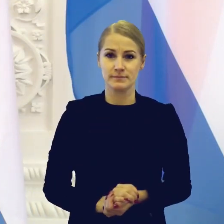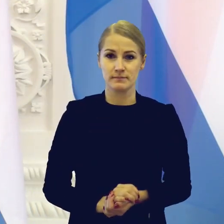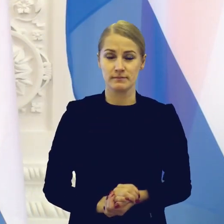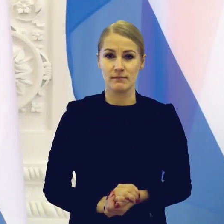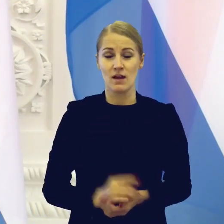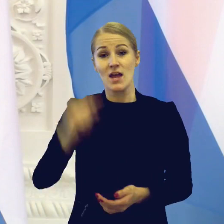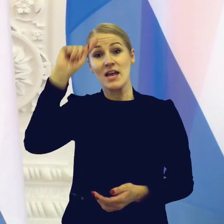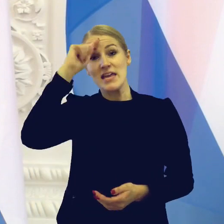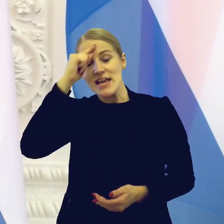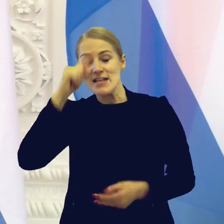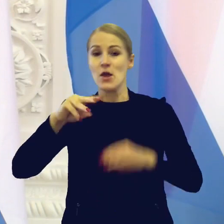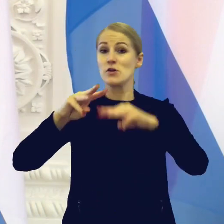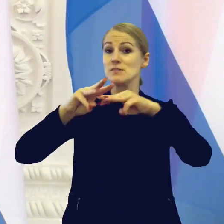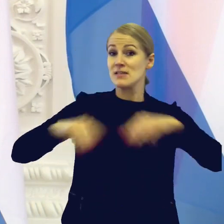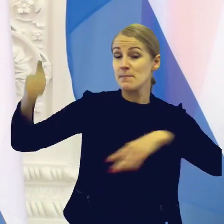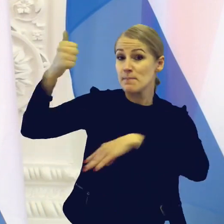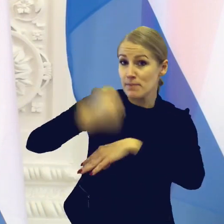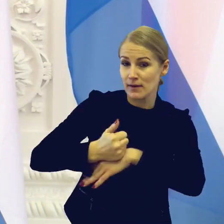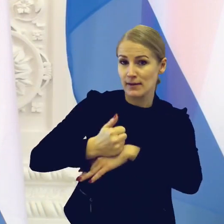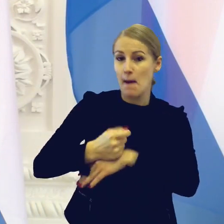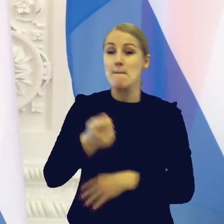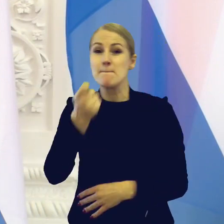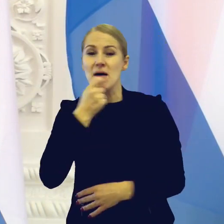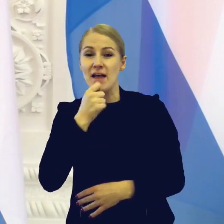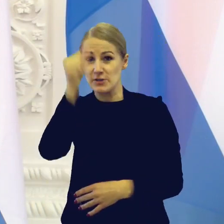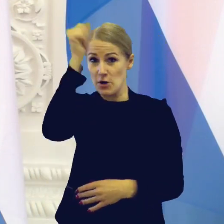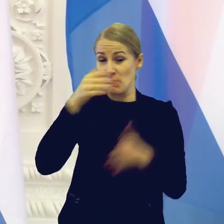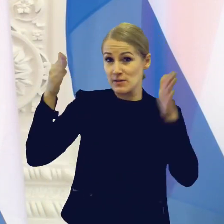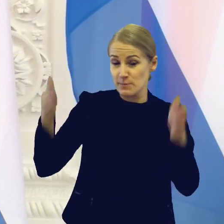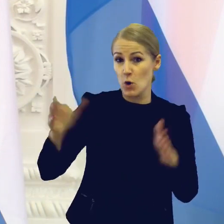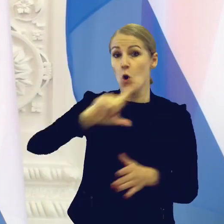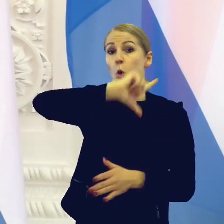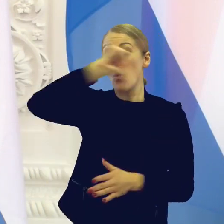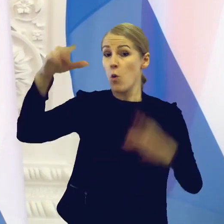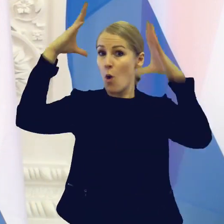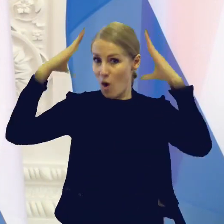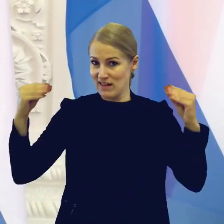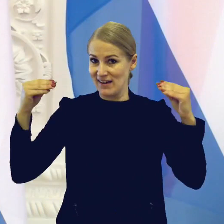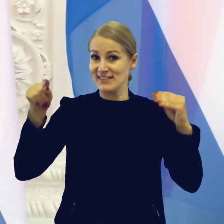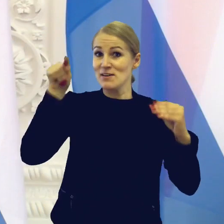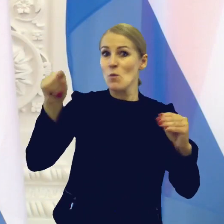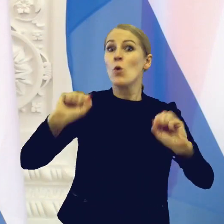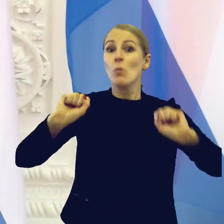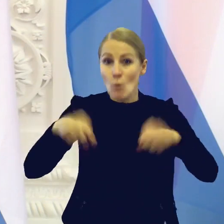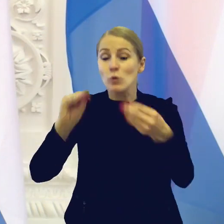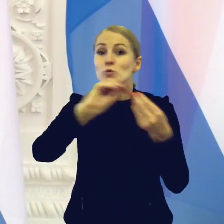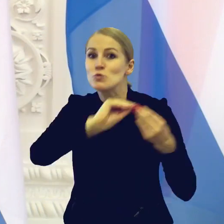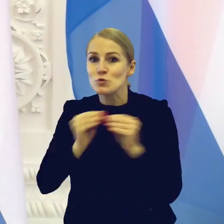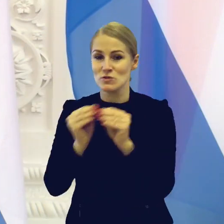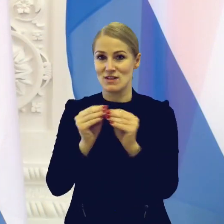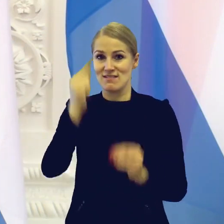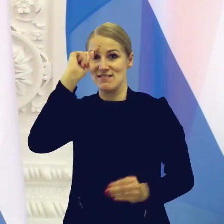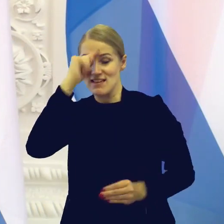Indijos premjeras taip pat 4 balandžio lankysis Niderlanduose. Tai bus puikia galimybė aptarti su